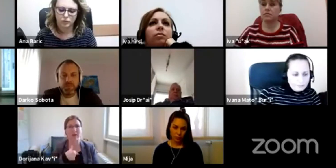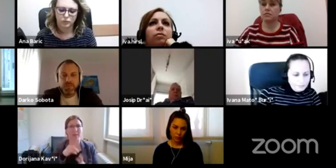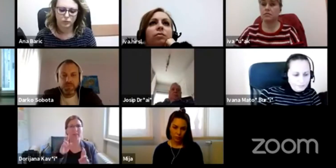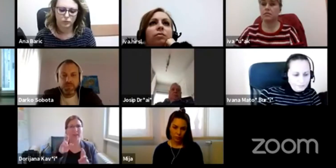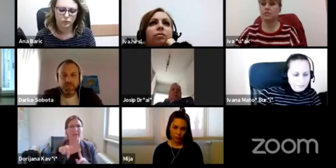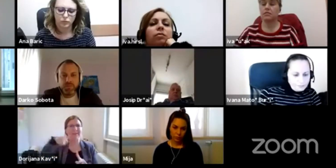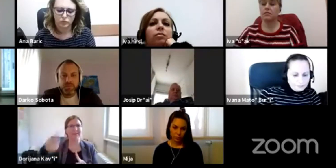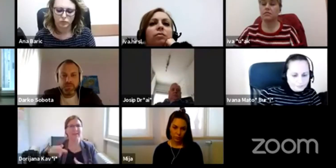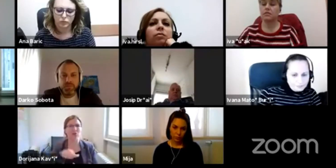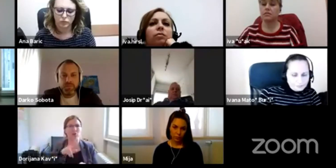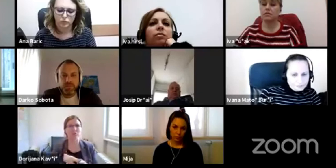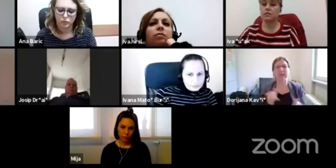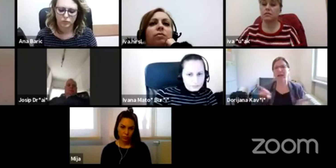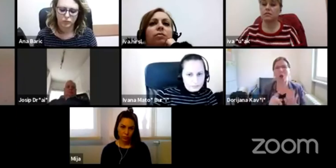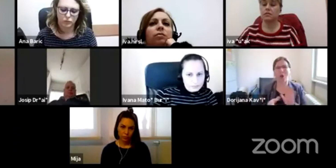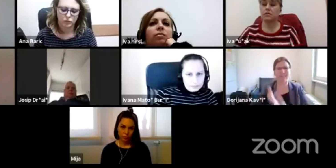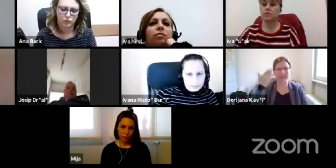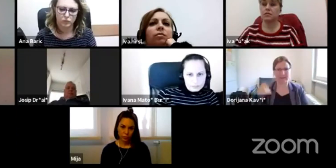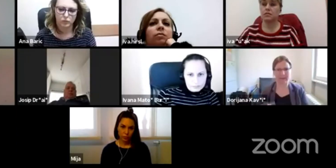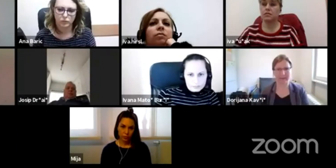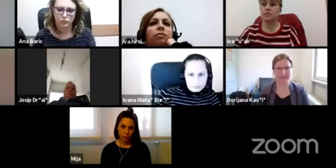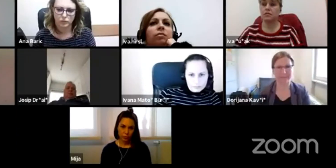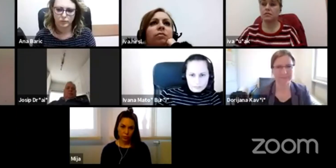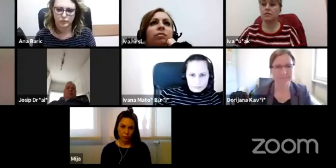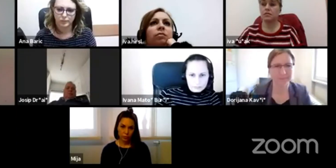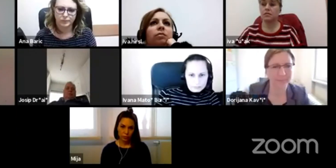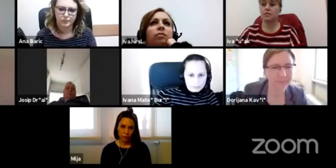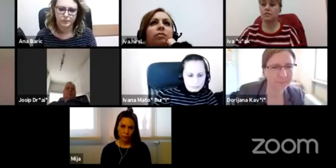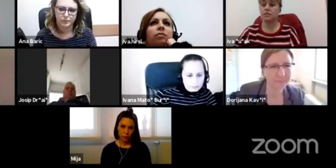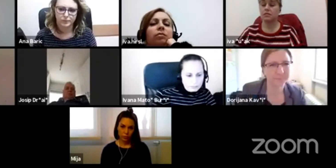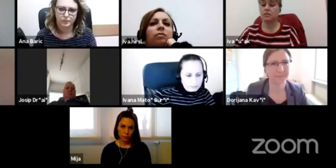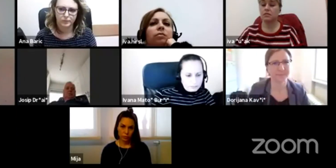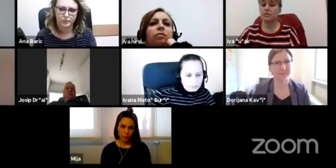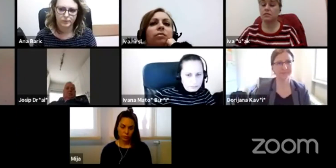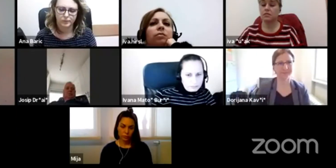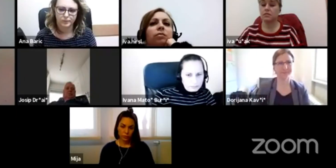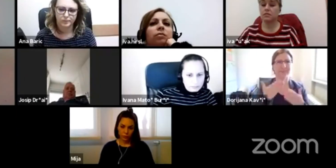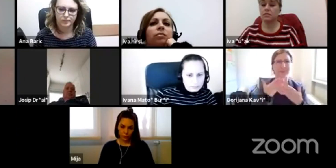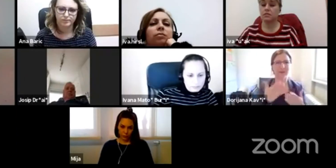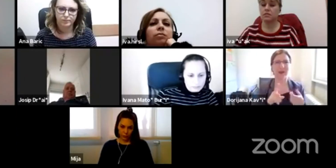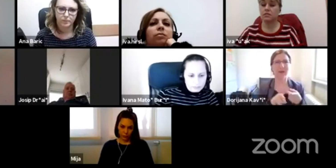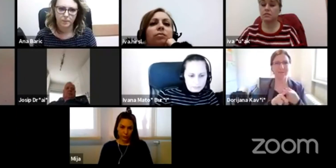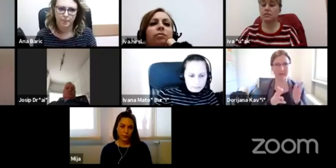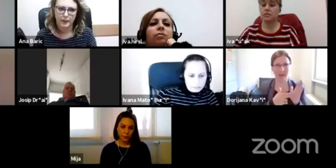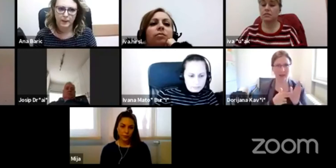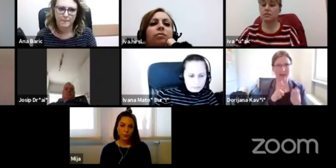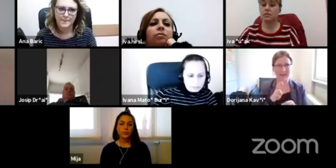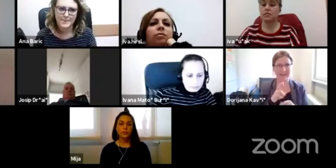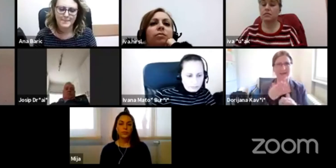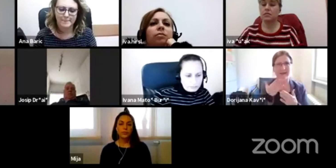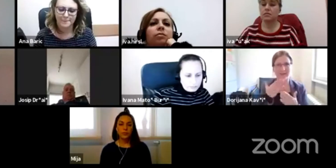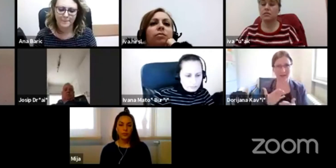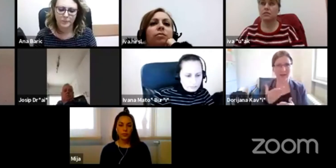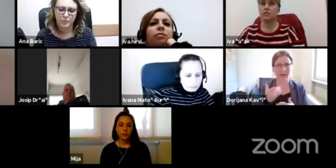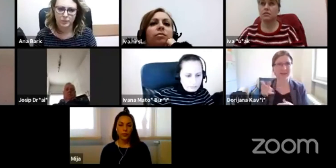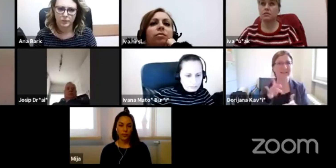nadam se da će se sljedeće godine sve natrag vratiti u normalu. Ja, toliko od mene. Frane, hvala za sve što ste činili, dakle vi